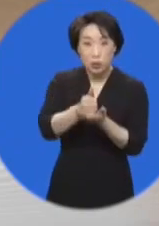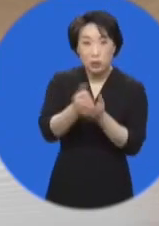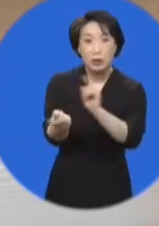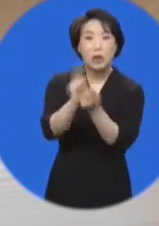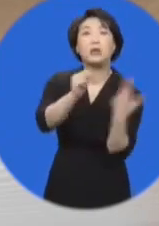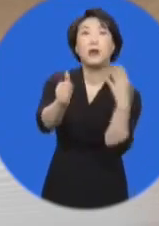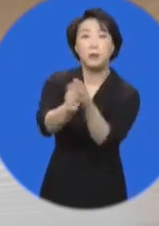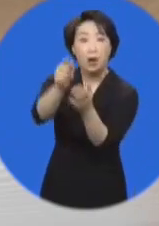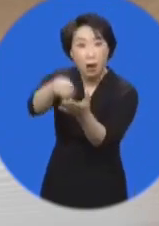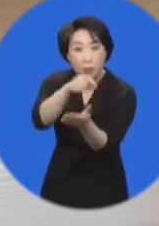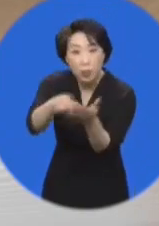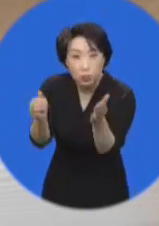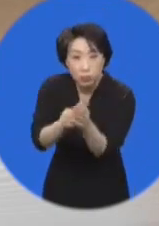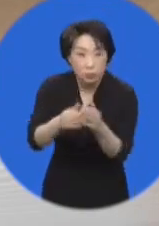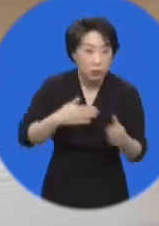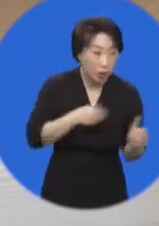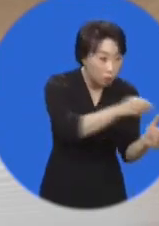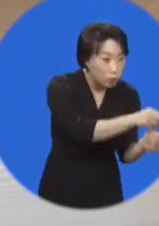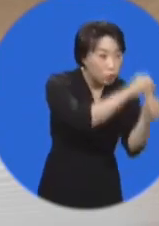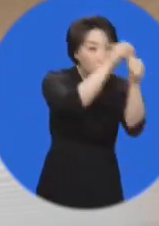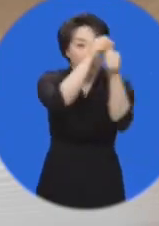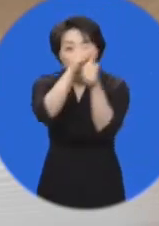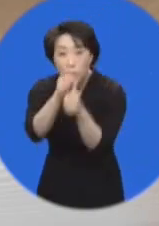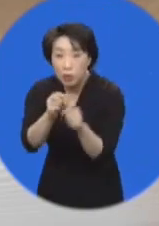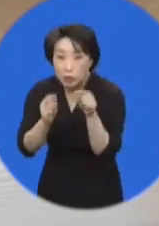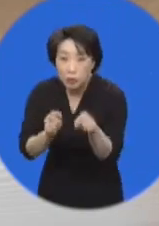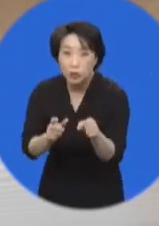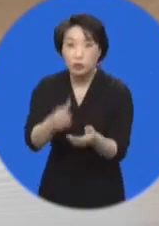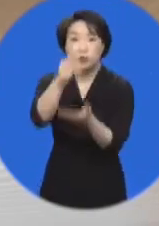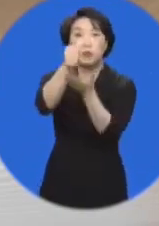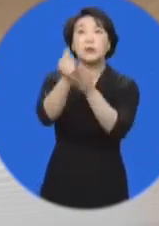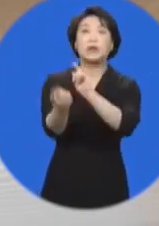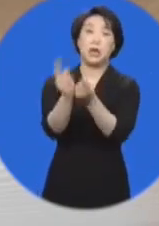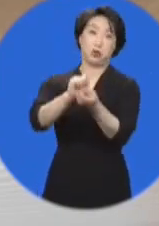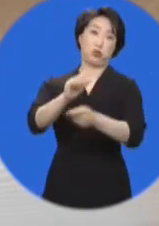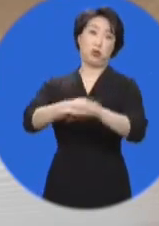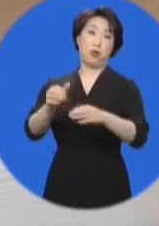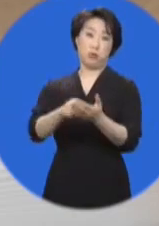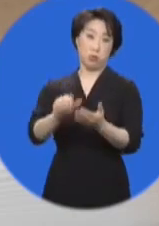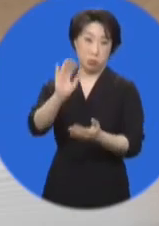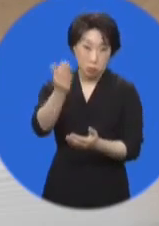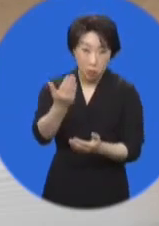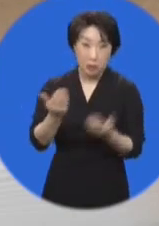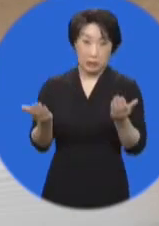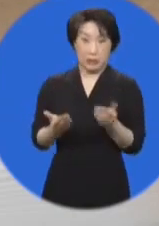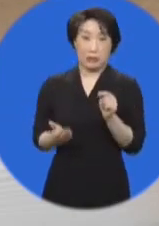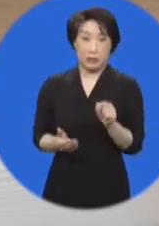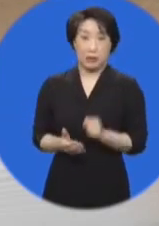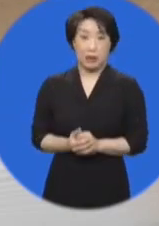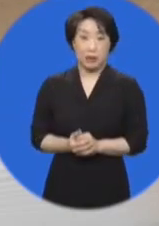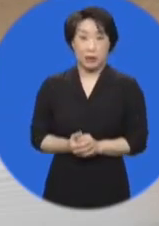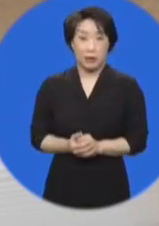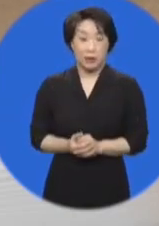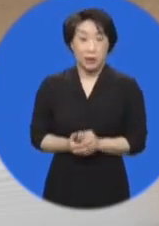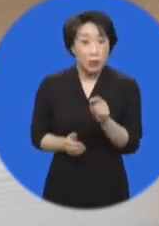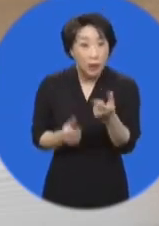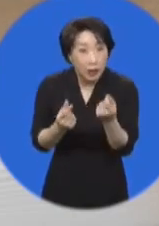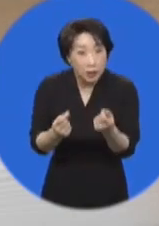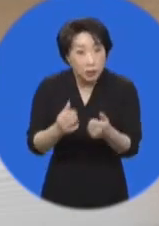갚아주고 나를 살려내는 것이 그분이 대속물이 된 것입니다.